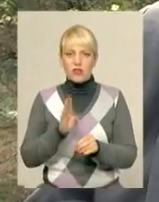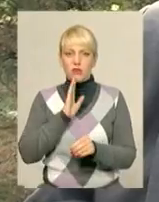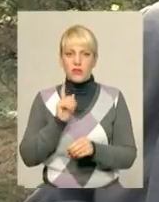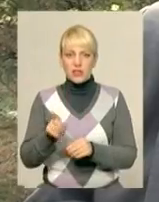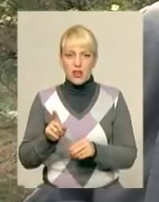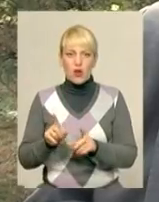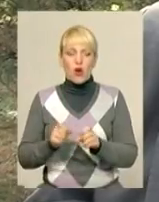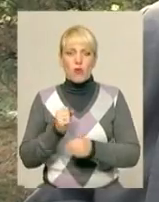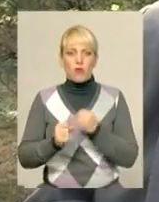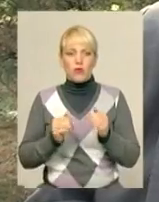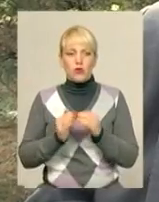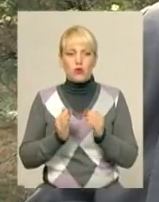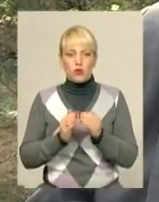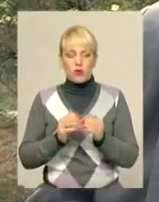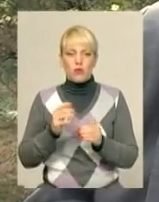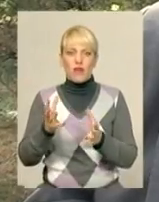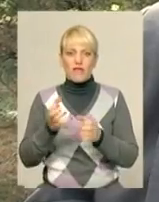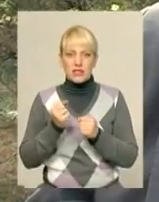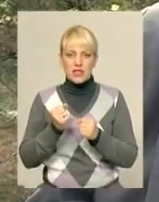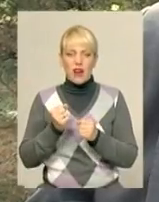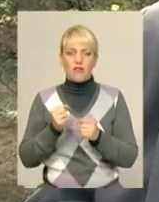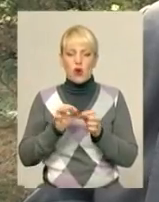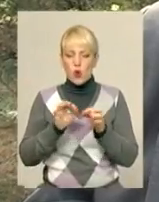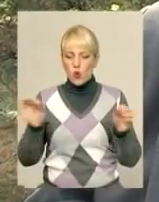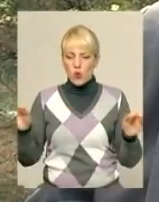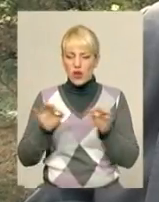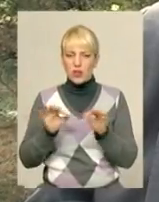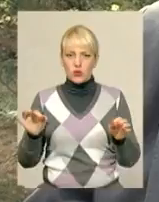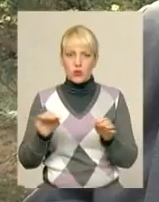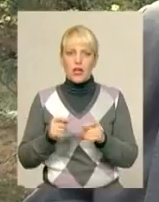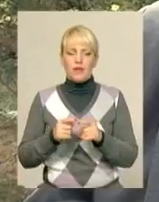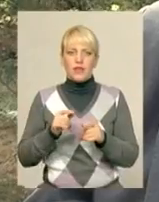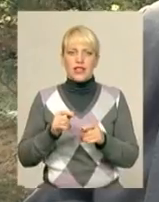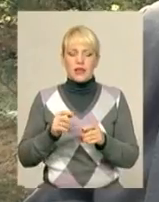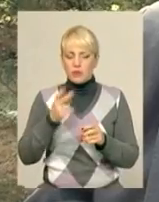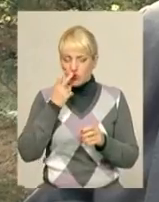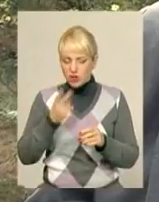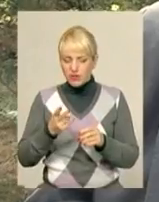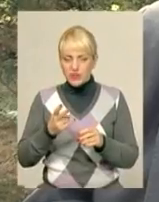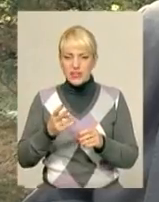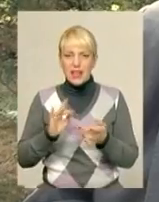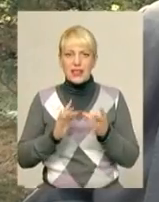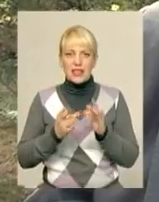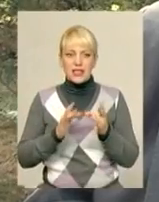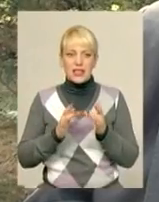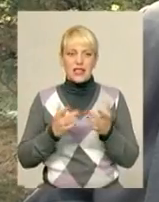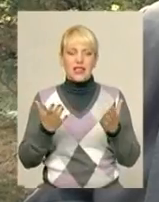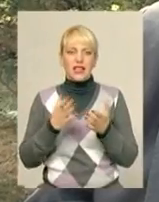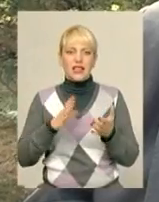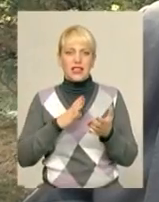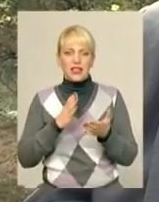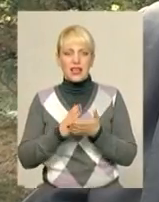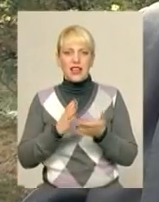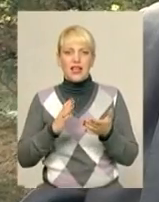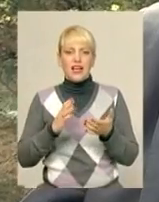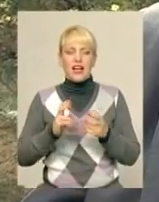побіг додому, взяв рулетку, замірав, подивився інтернет, які ліфти бувають.